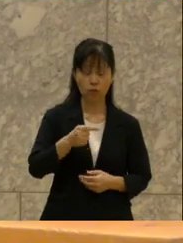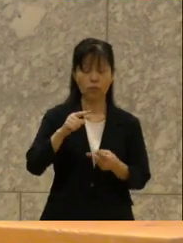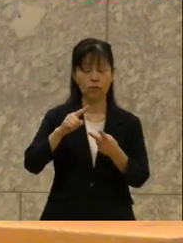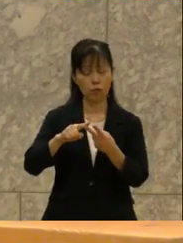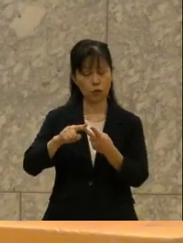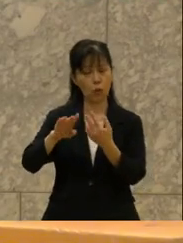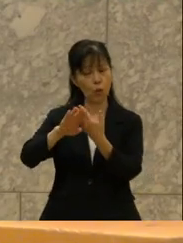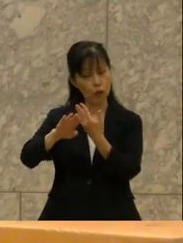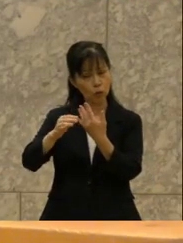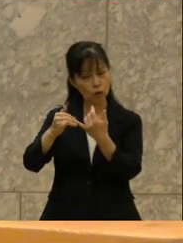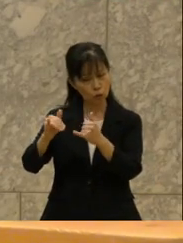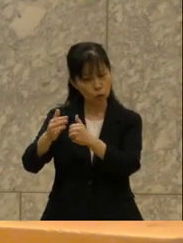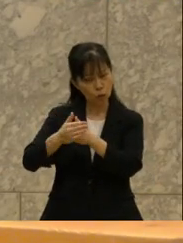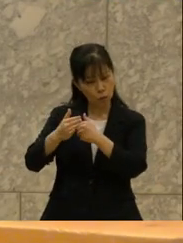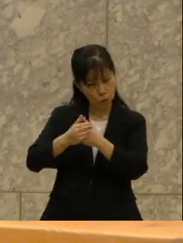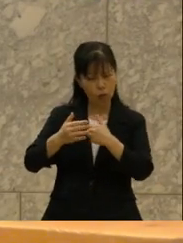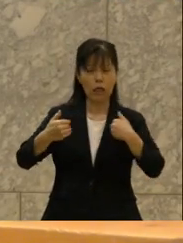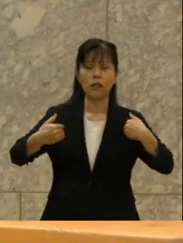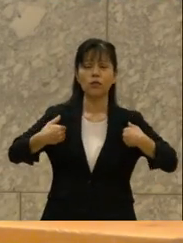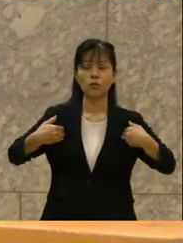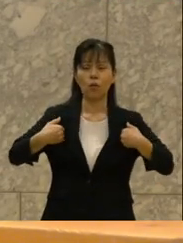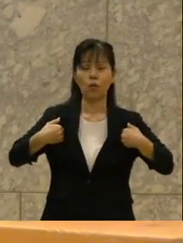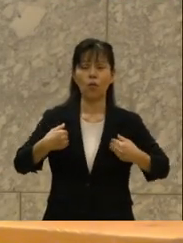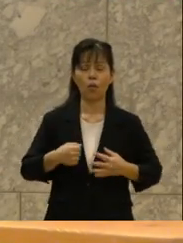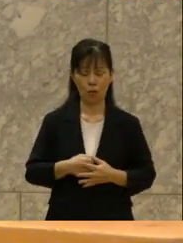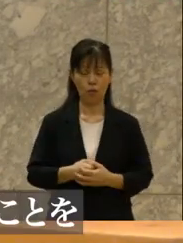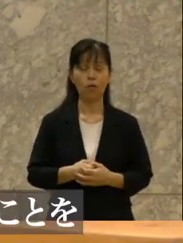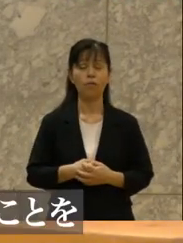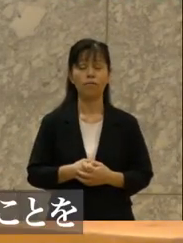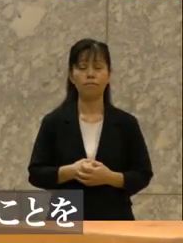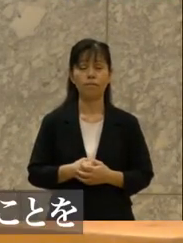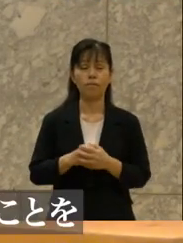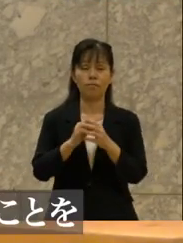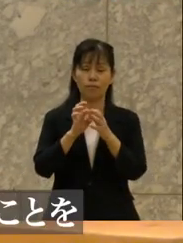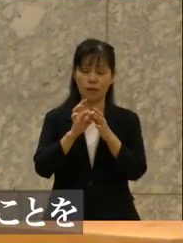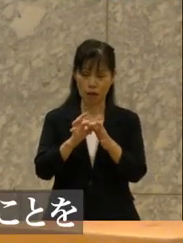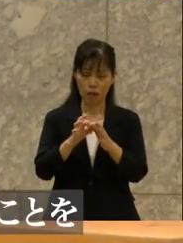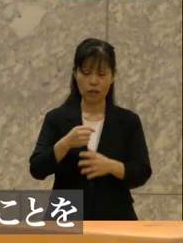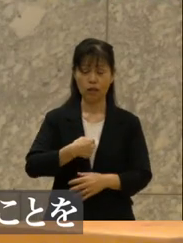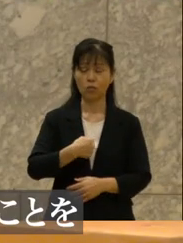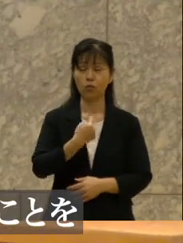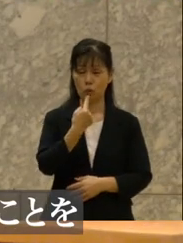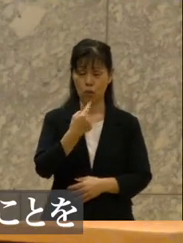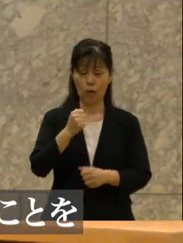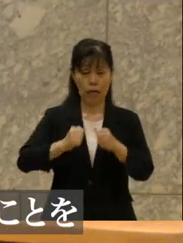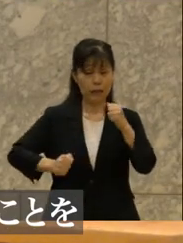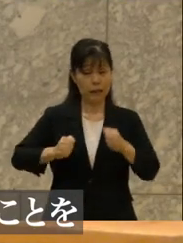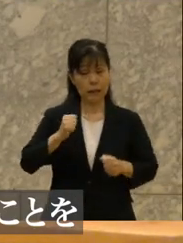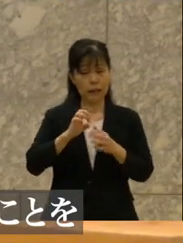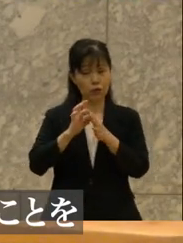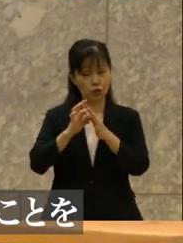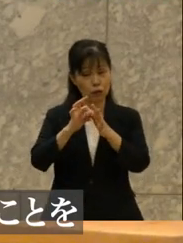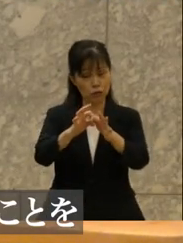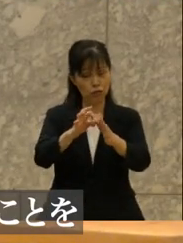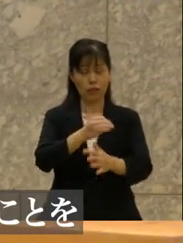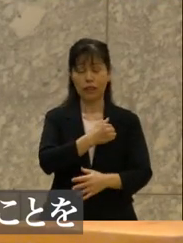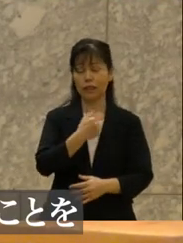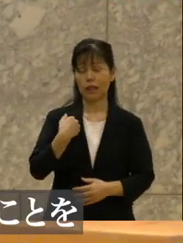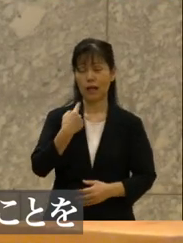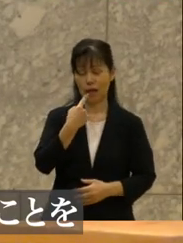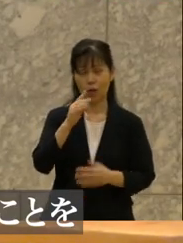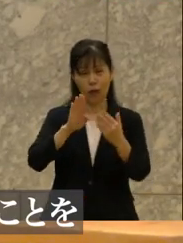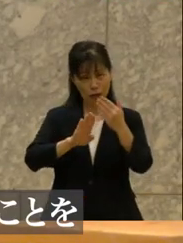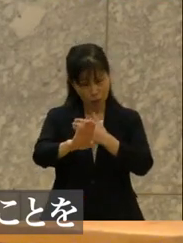もう他者の存在が必要不可欠であることとだからこそその自分は走り続けられていってこれから